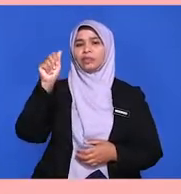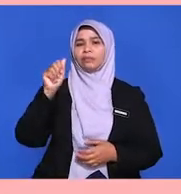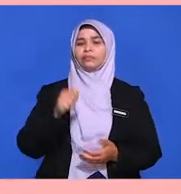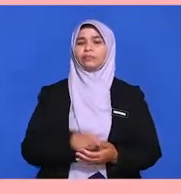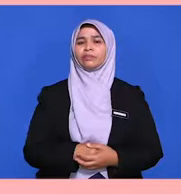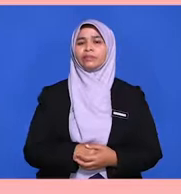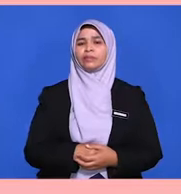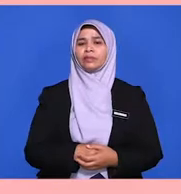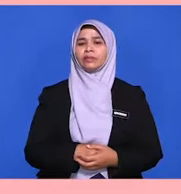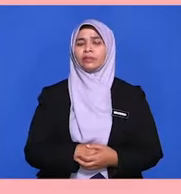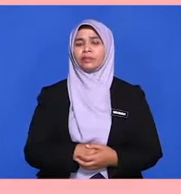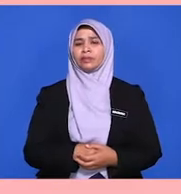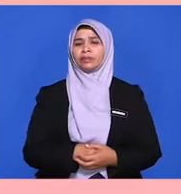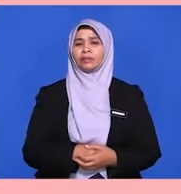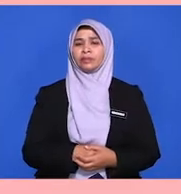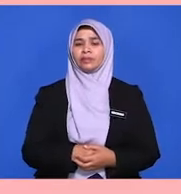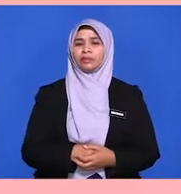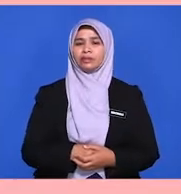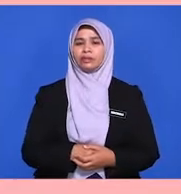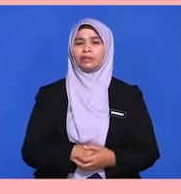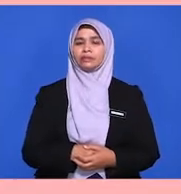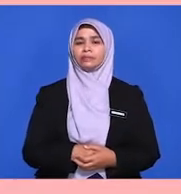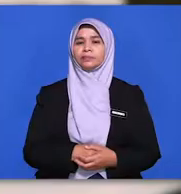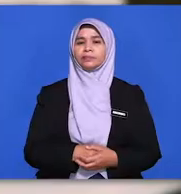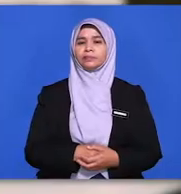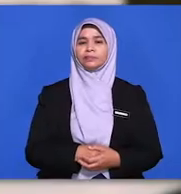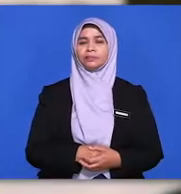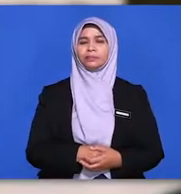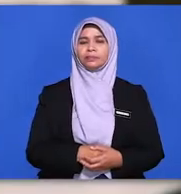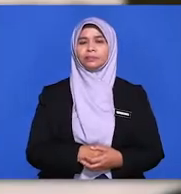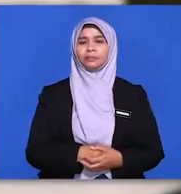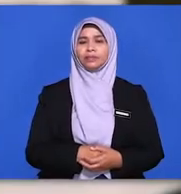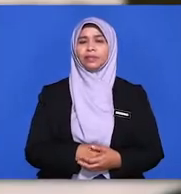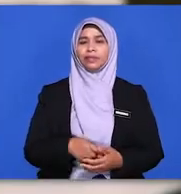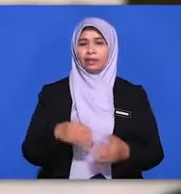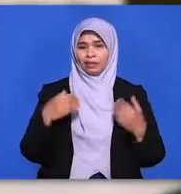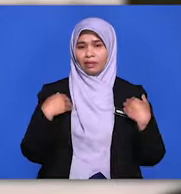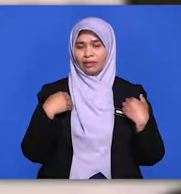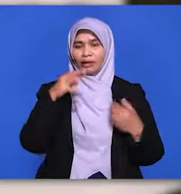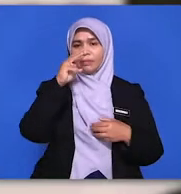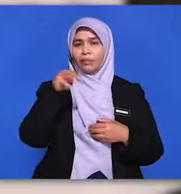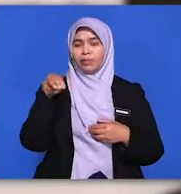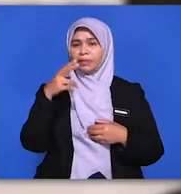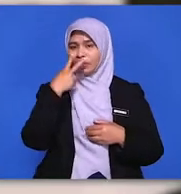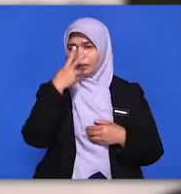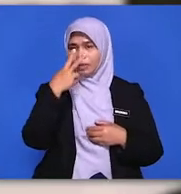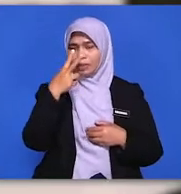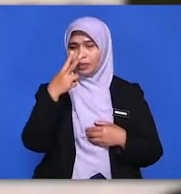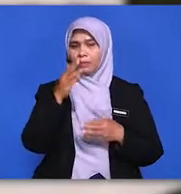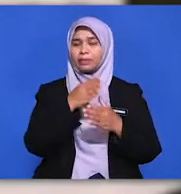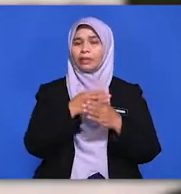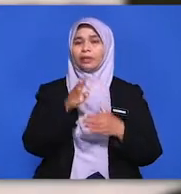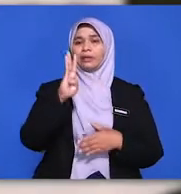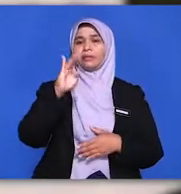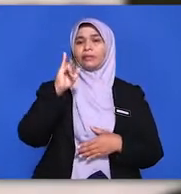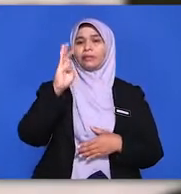American Psychology Association. Pernahkah murid-murid melihat bahagian